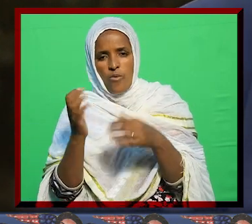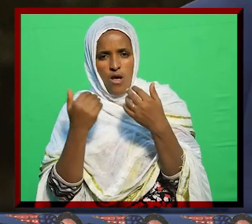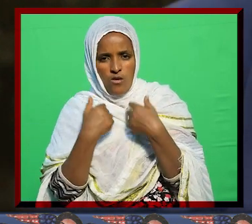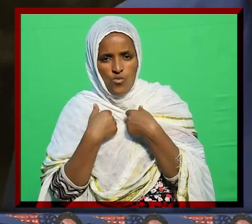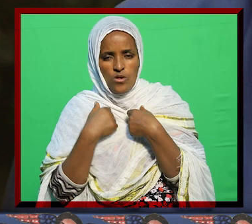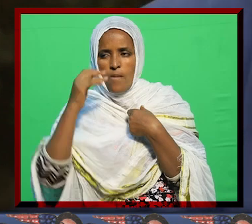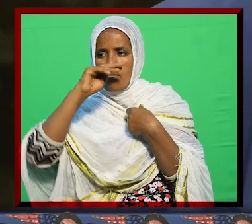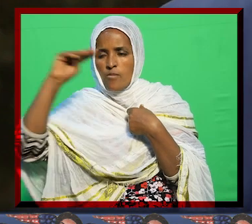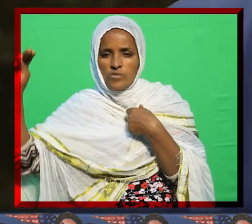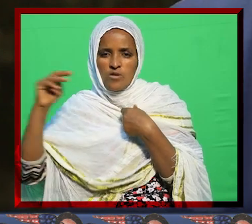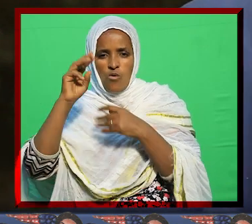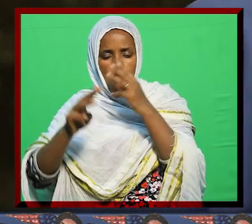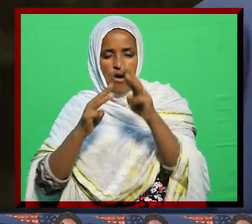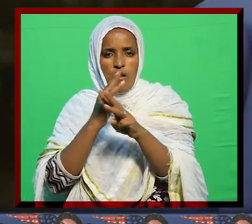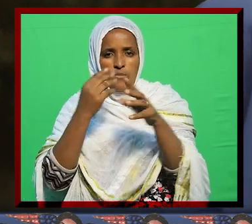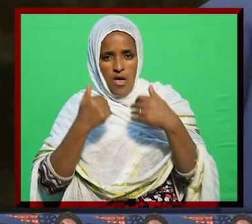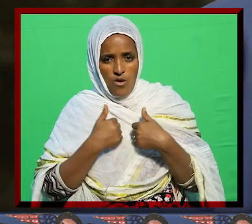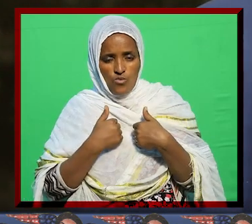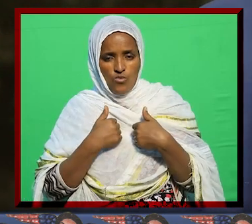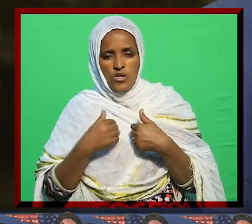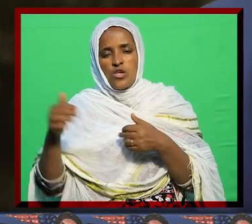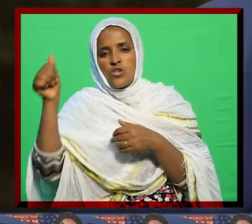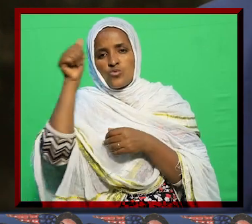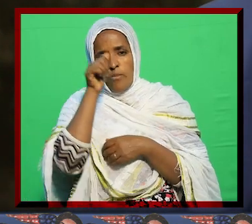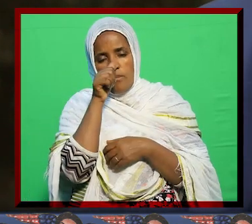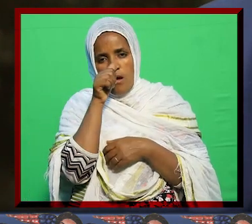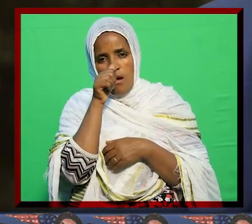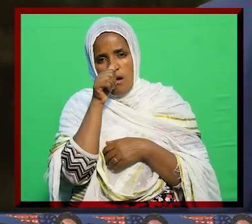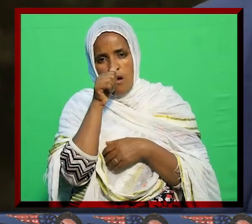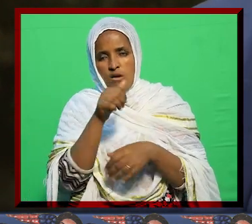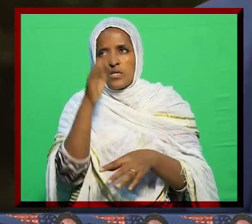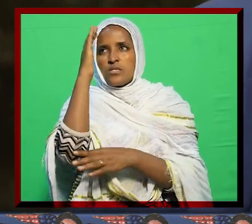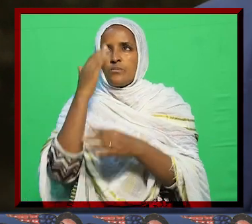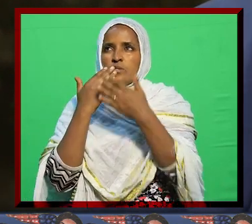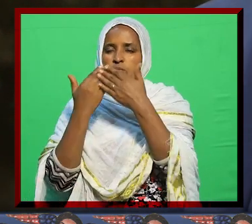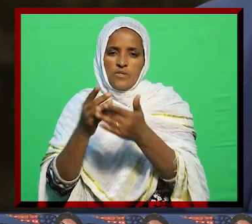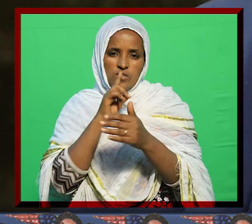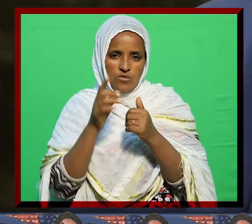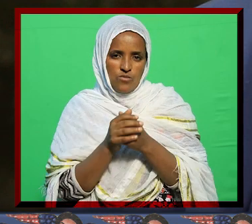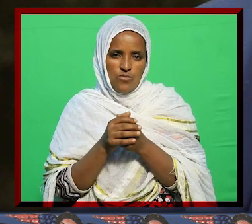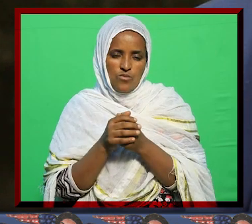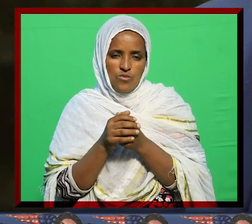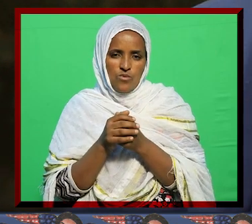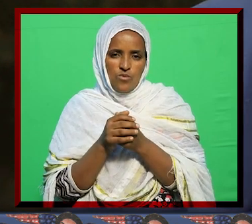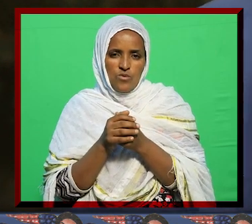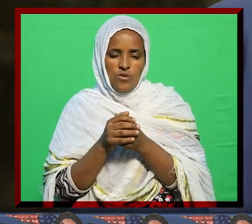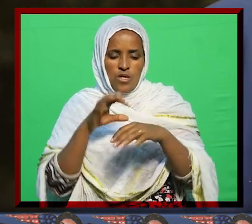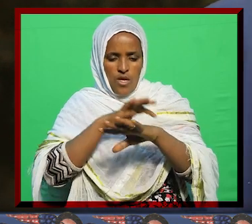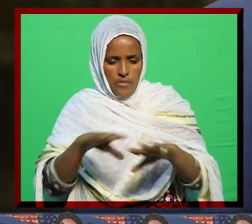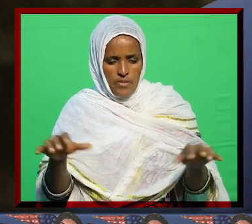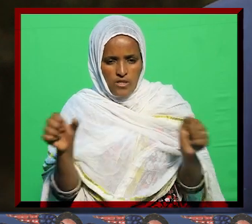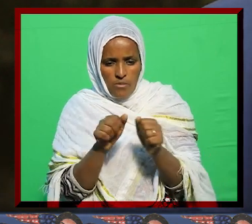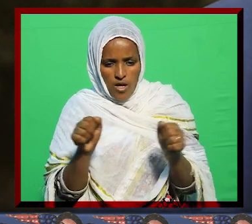ያለውን በምስራቁ ዓለም ያለውን ክስተት ኢትዮጵያ እግዚአብሔር ይመስገን ነው